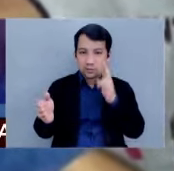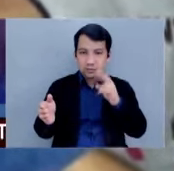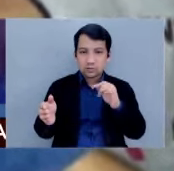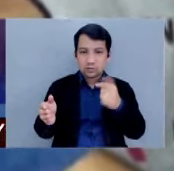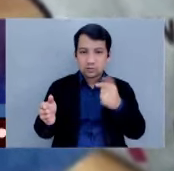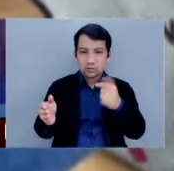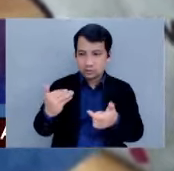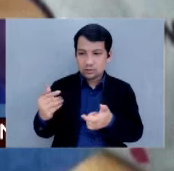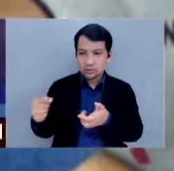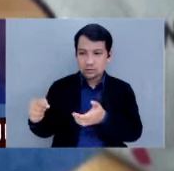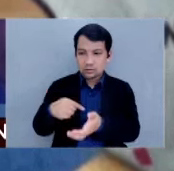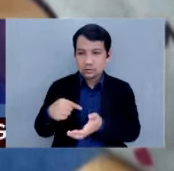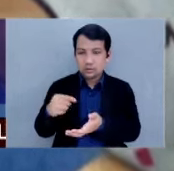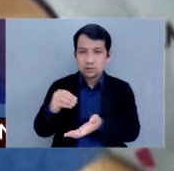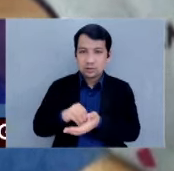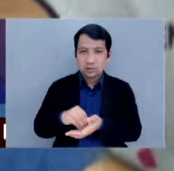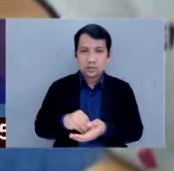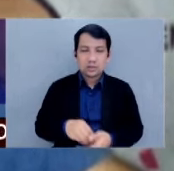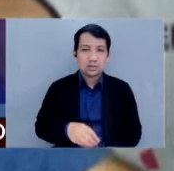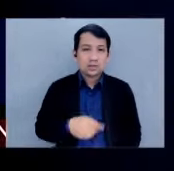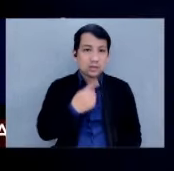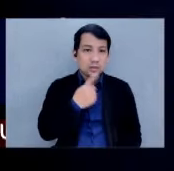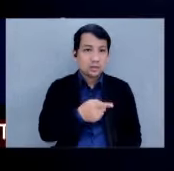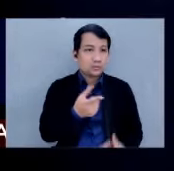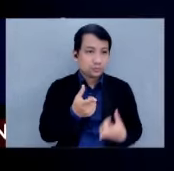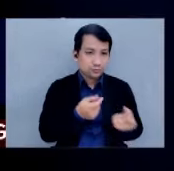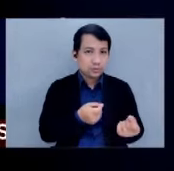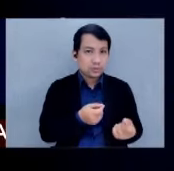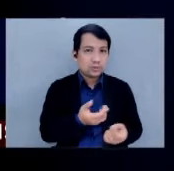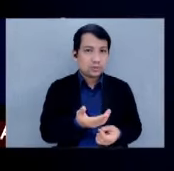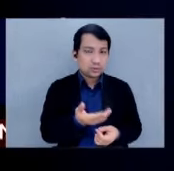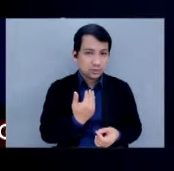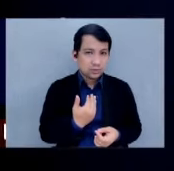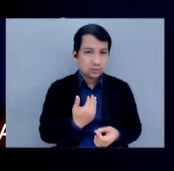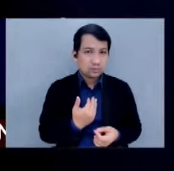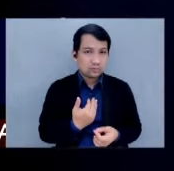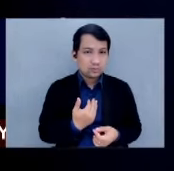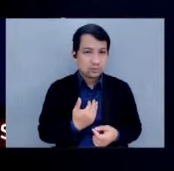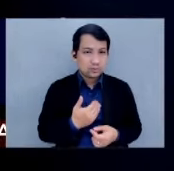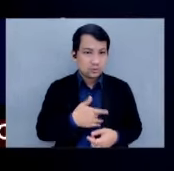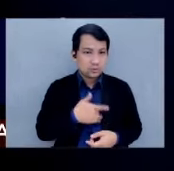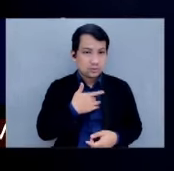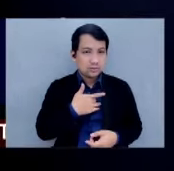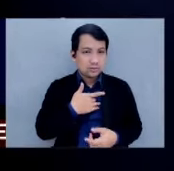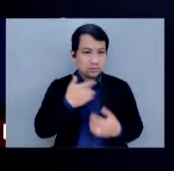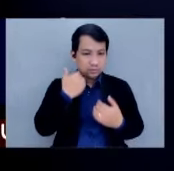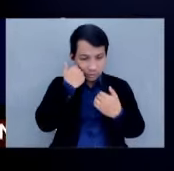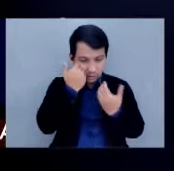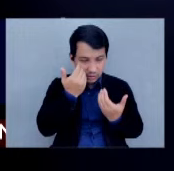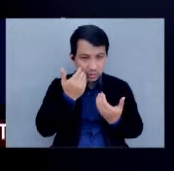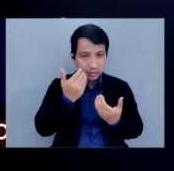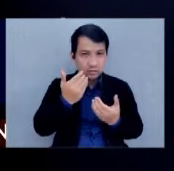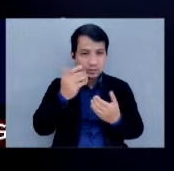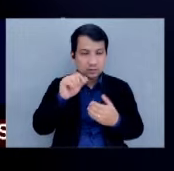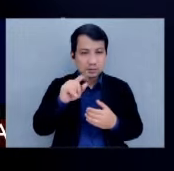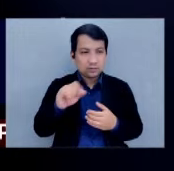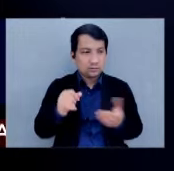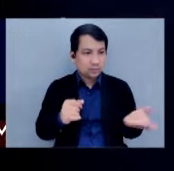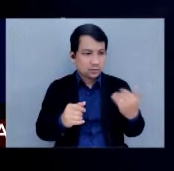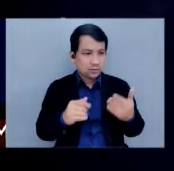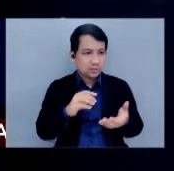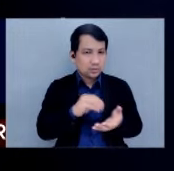Anthony. Tinupad naman niya ni Roger. Tila nanlit daw at nakaramdam ng sobrang kahihiyan si Anthony nang singilin siya sa